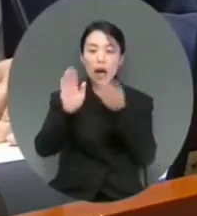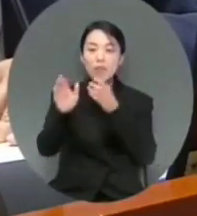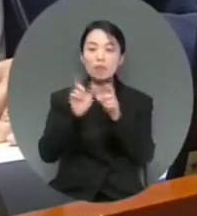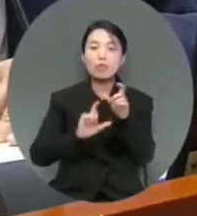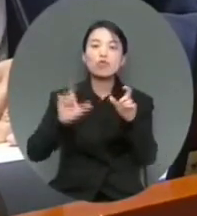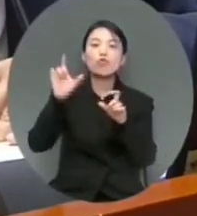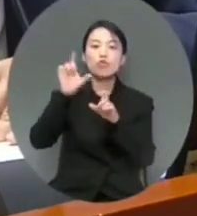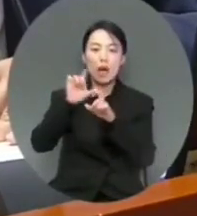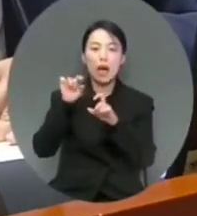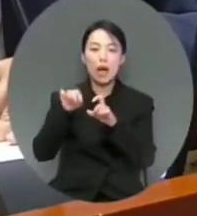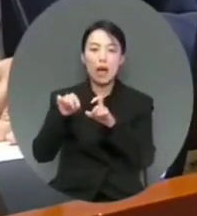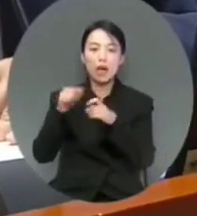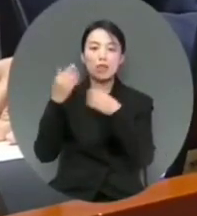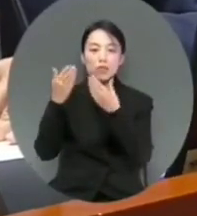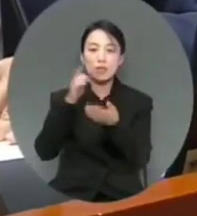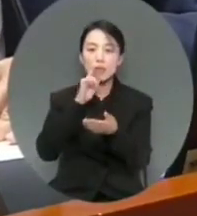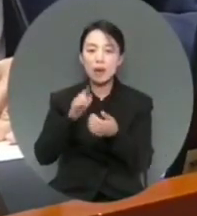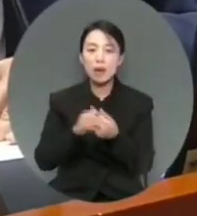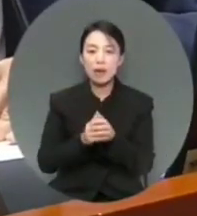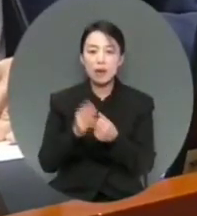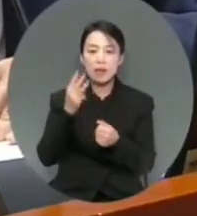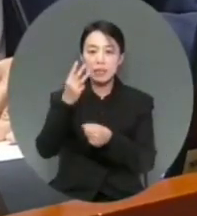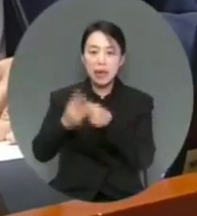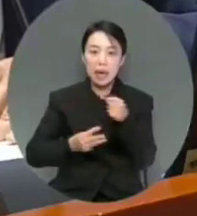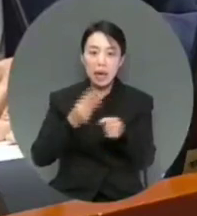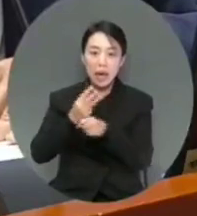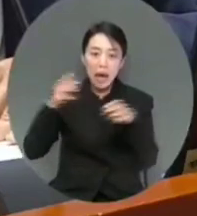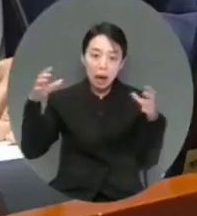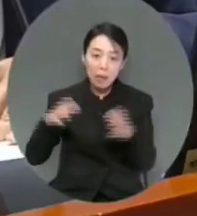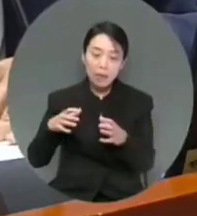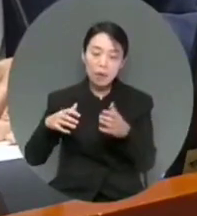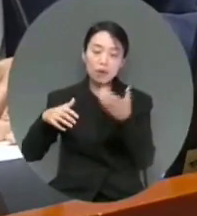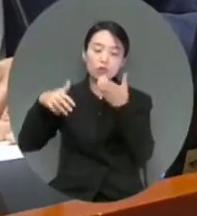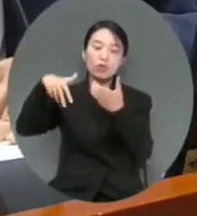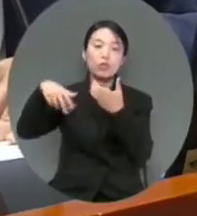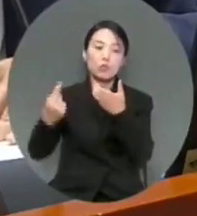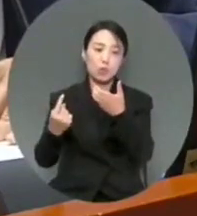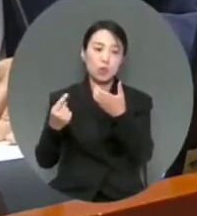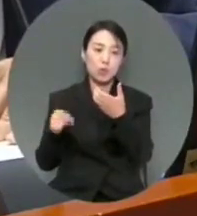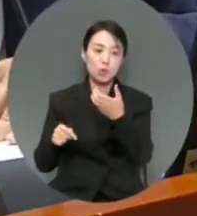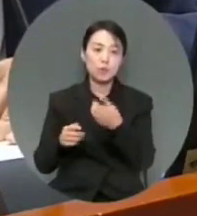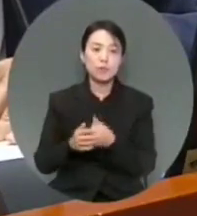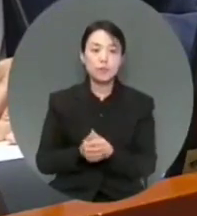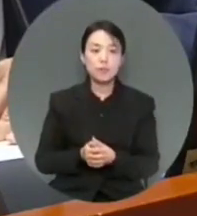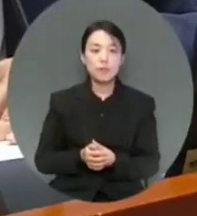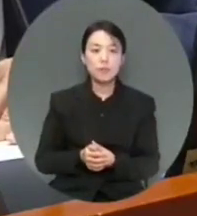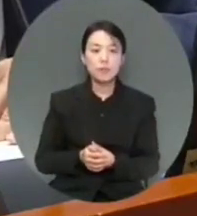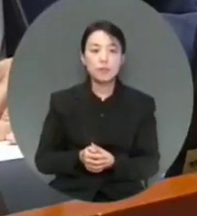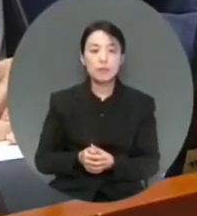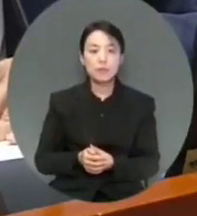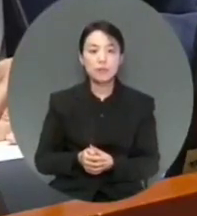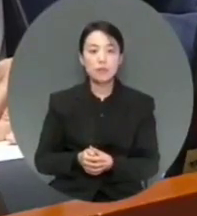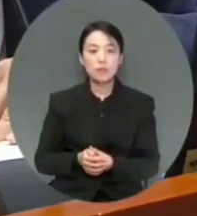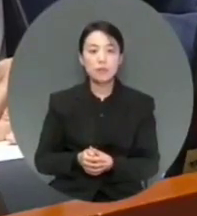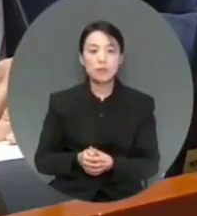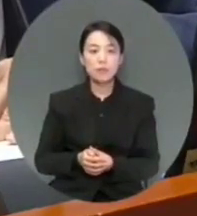동일한 금액으로 가더라도 이 3개 년도를 합하면 90조 아닙니까? 아니 그러니까요. 그게